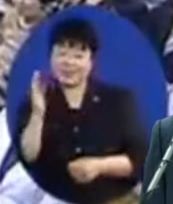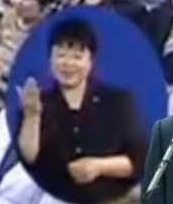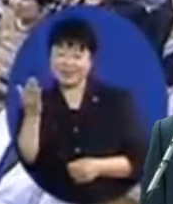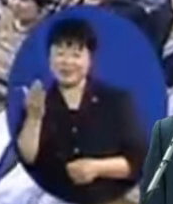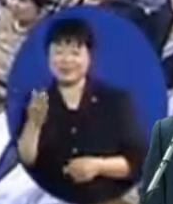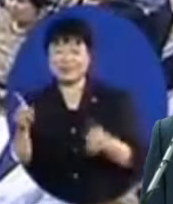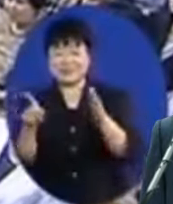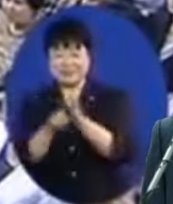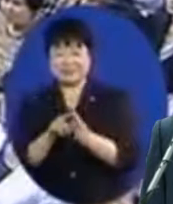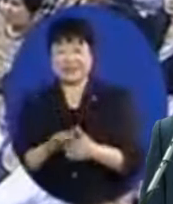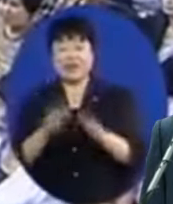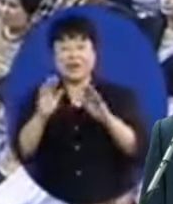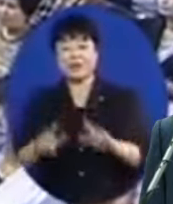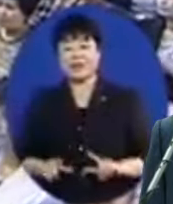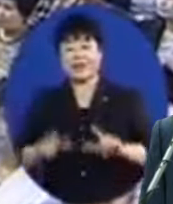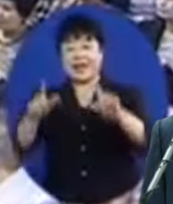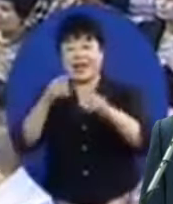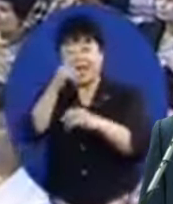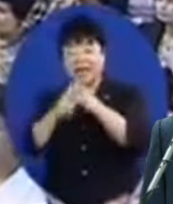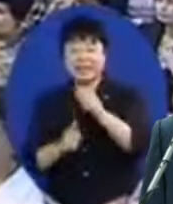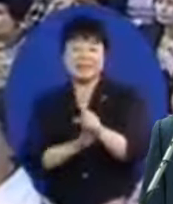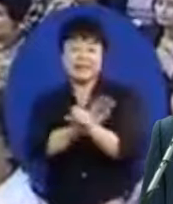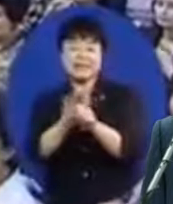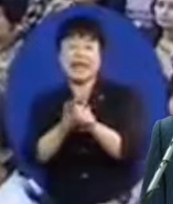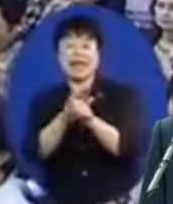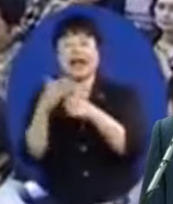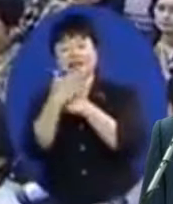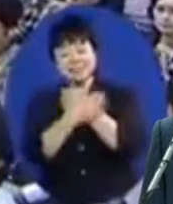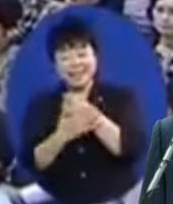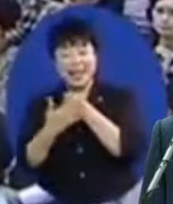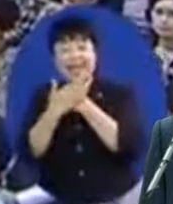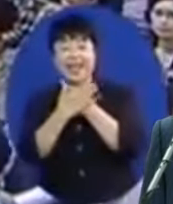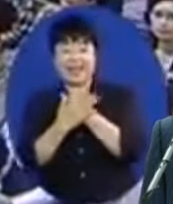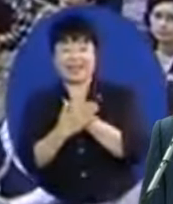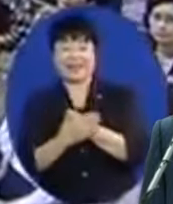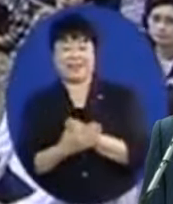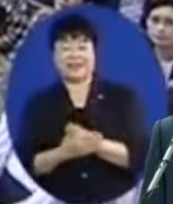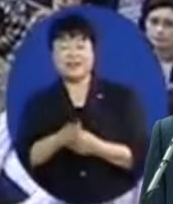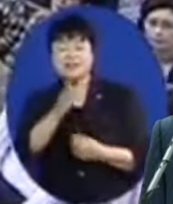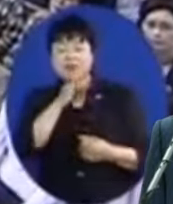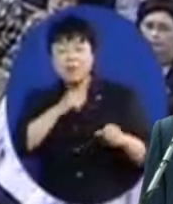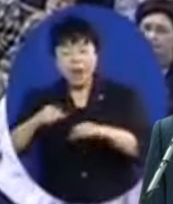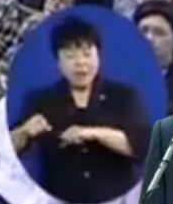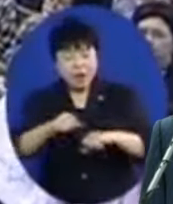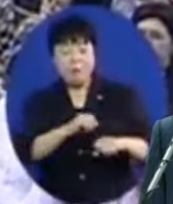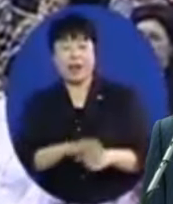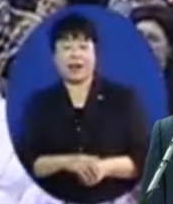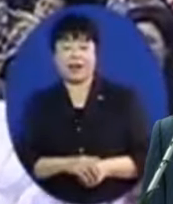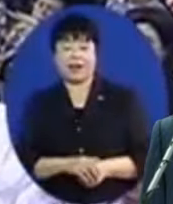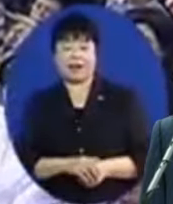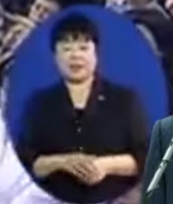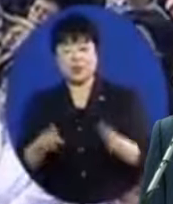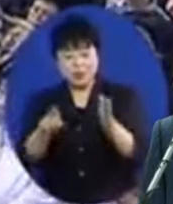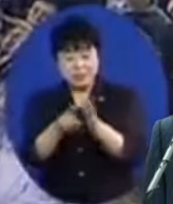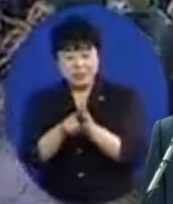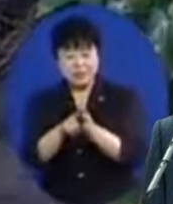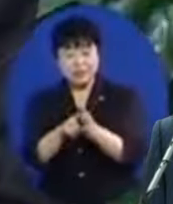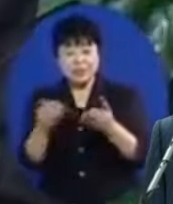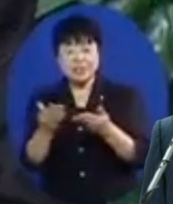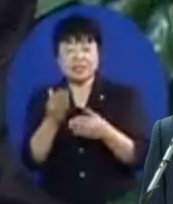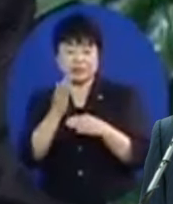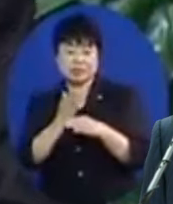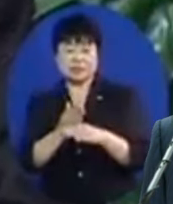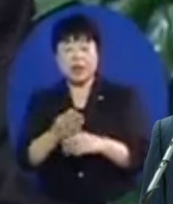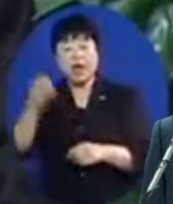것입니다. 오늘날 이 하나님의 사랑과 은혜를 우리에게 실제로 체험해 주기 위해서 일하고 계시는